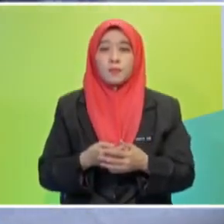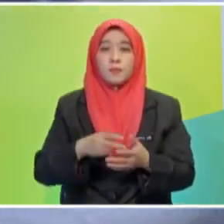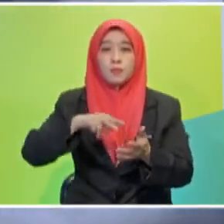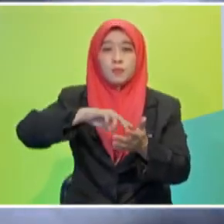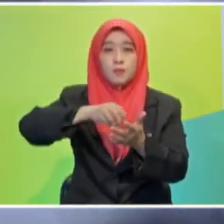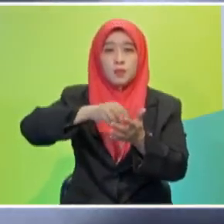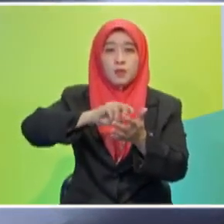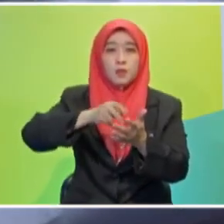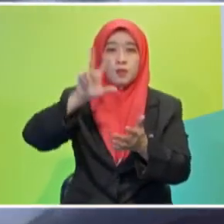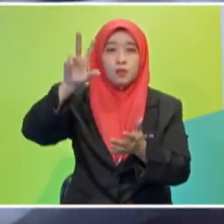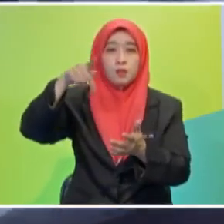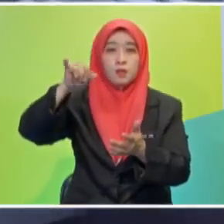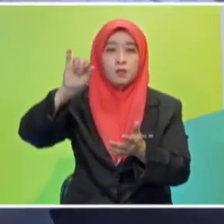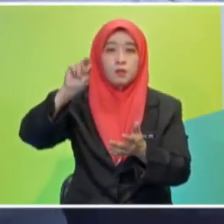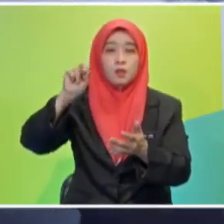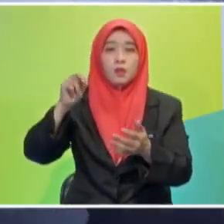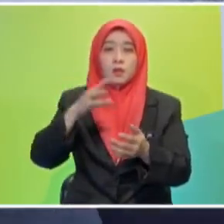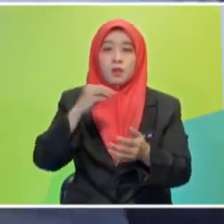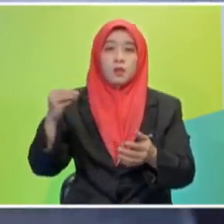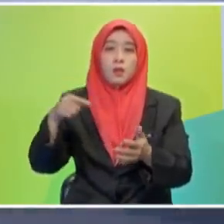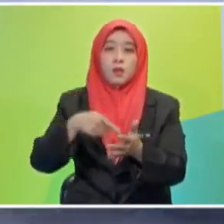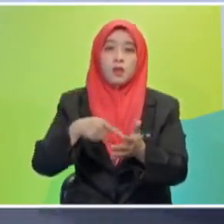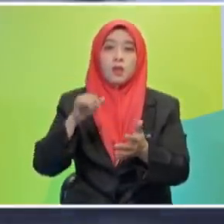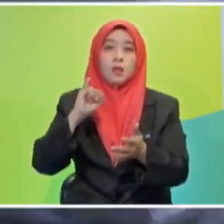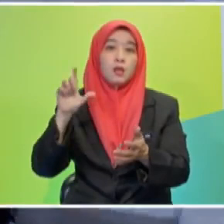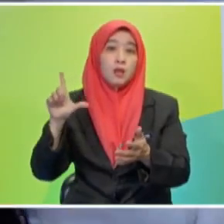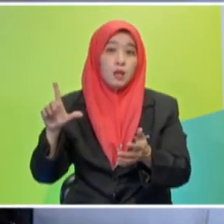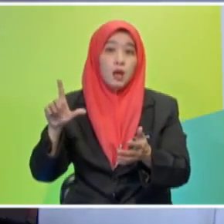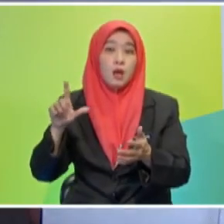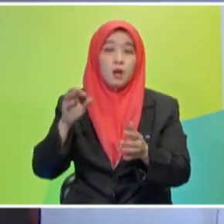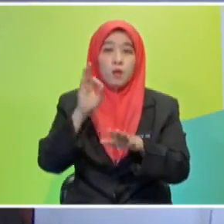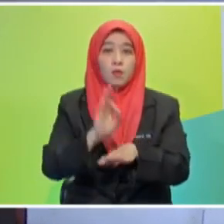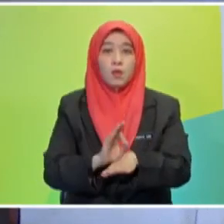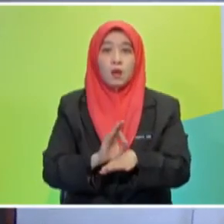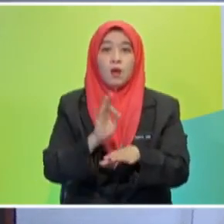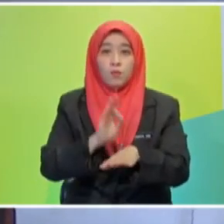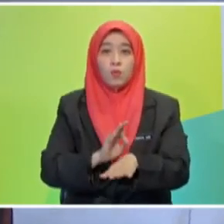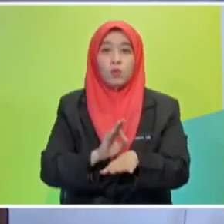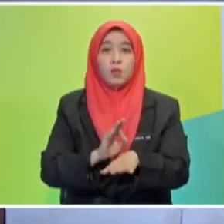dan ini ialah fungsinya. Okey? Cuba Aiman baca fungsi plug 3 pin. Fungsi plug 3 pin.